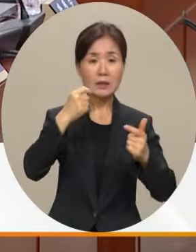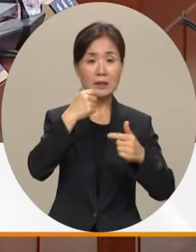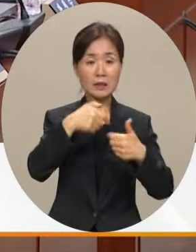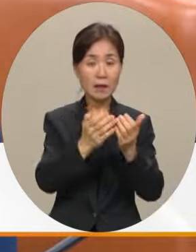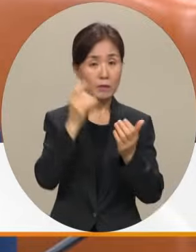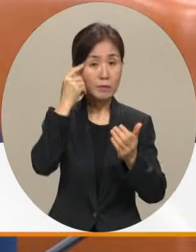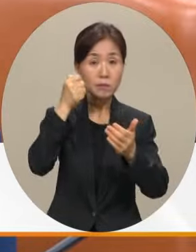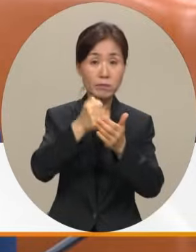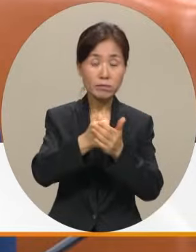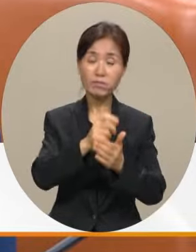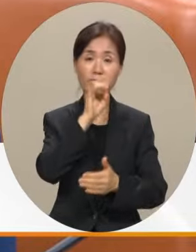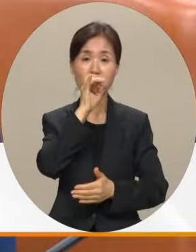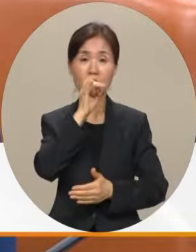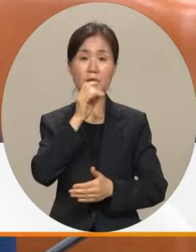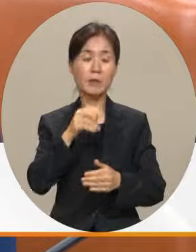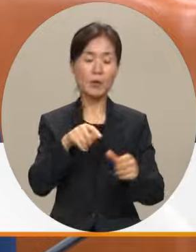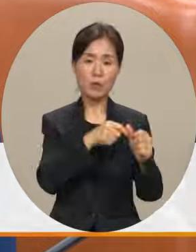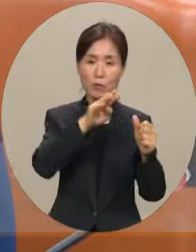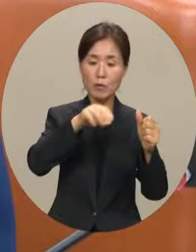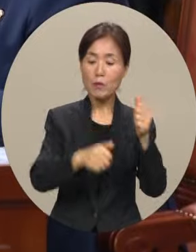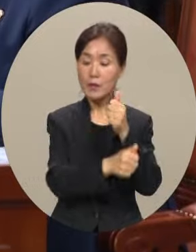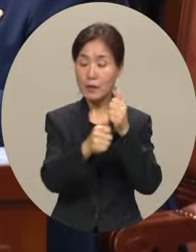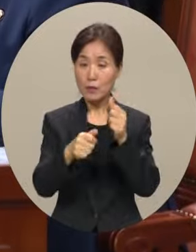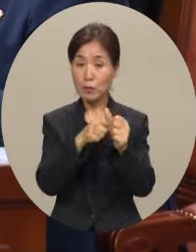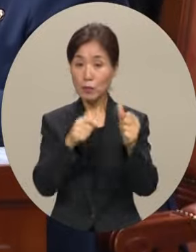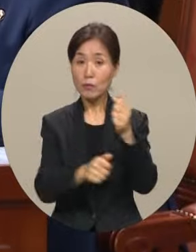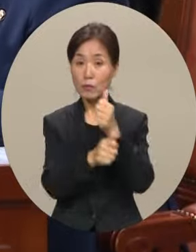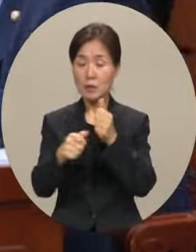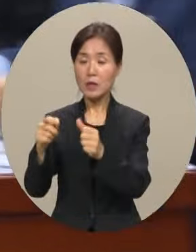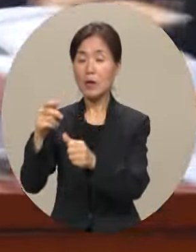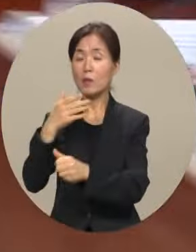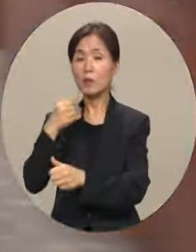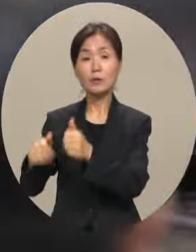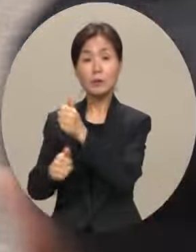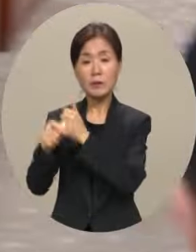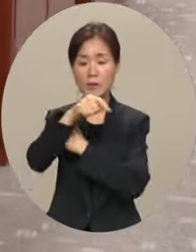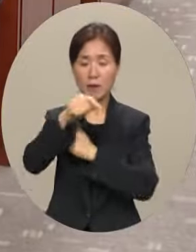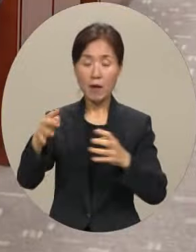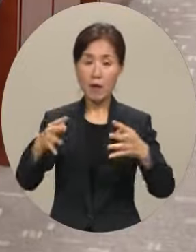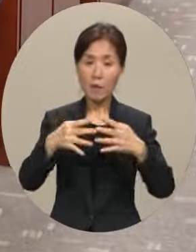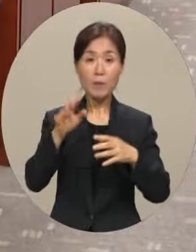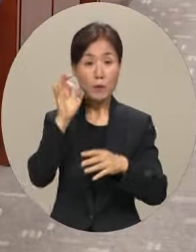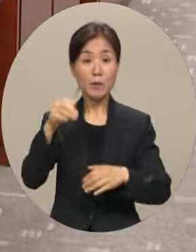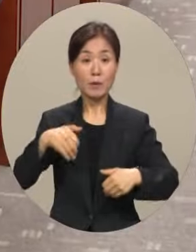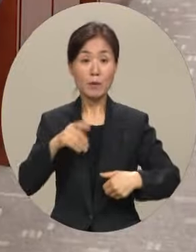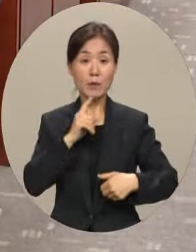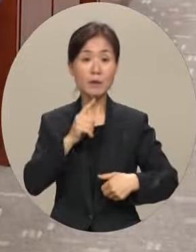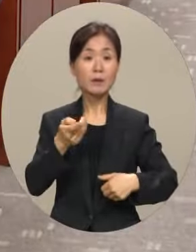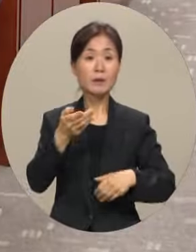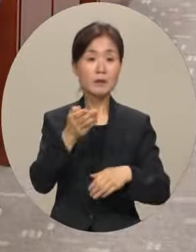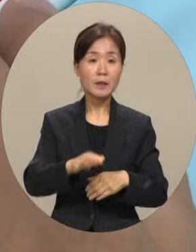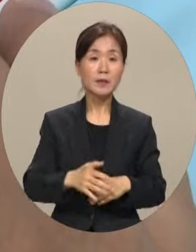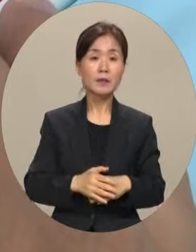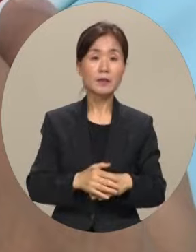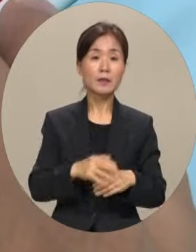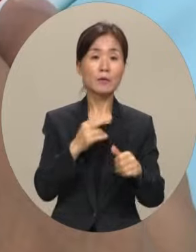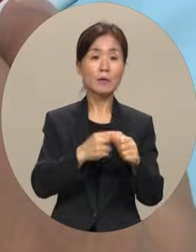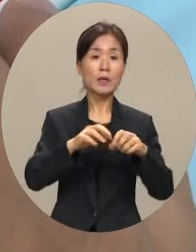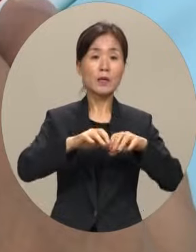사이 협의를 지켜보려 한다고 밝혔습니다. 대신 교사 본질 업무와 학생 분리 제도를 법제화하는